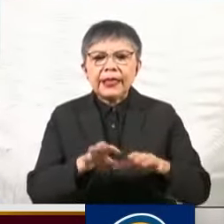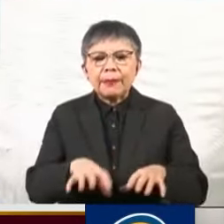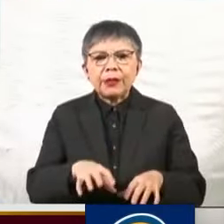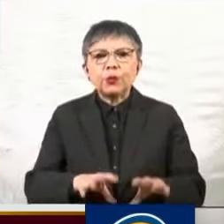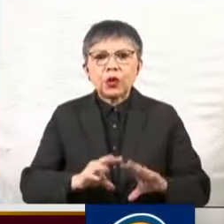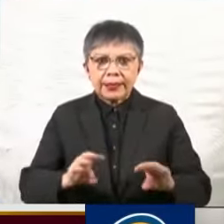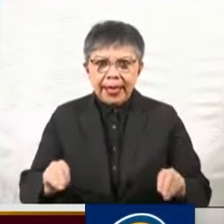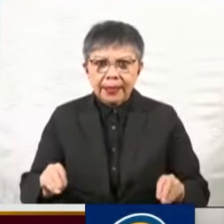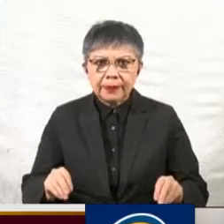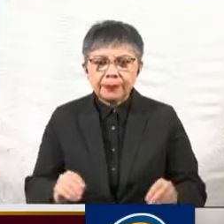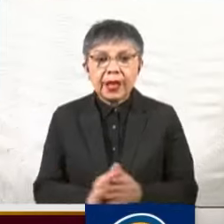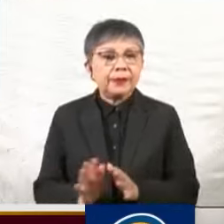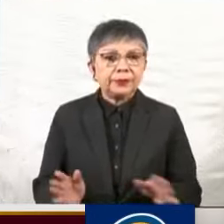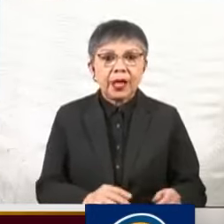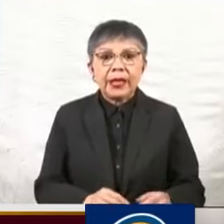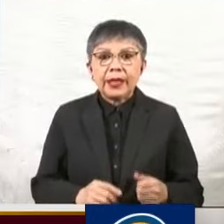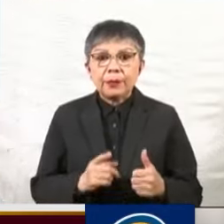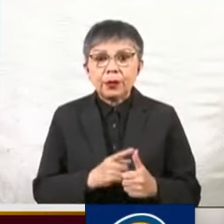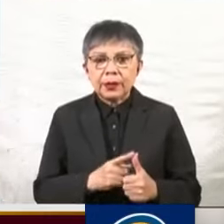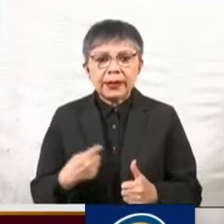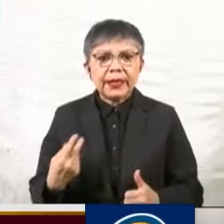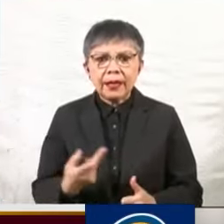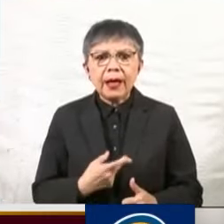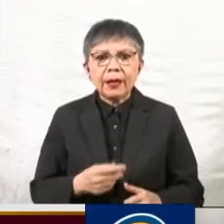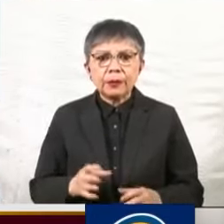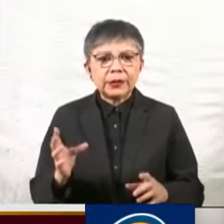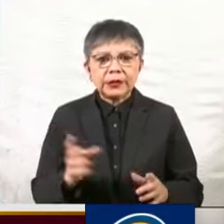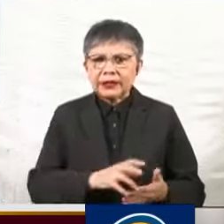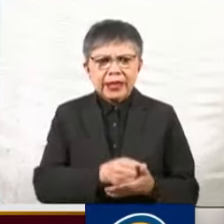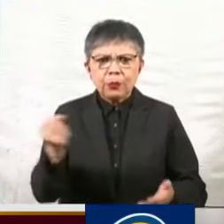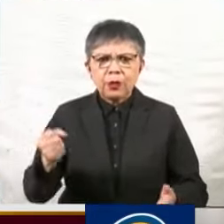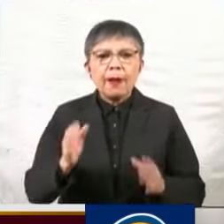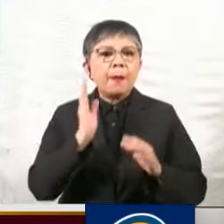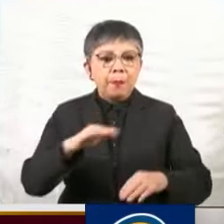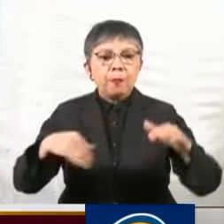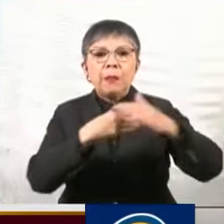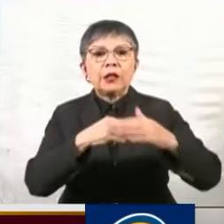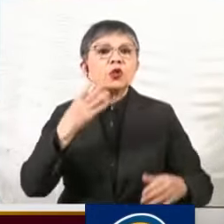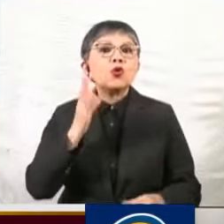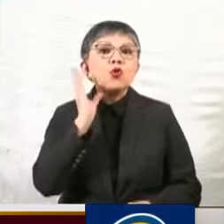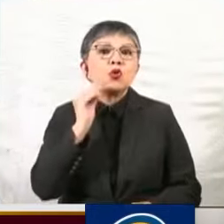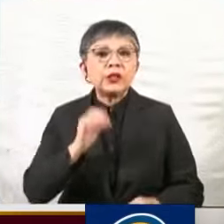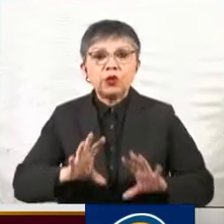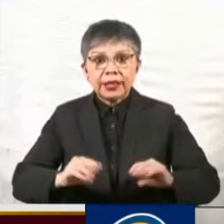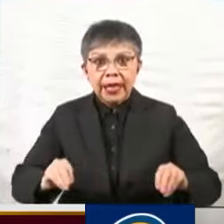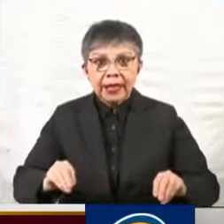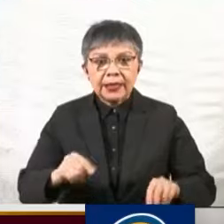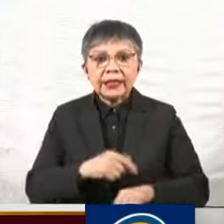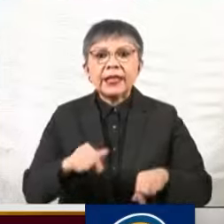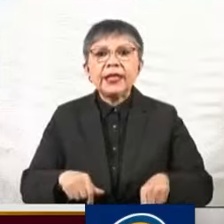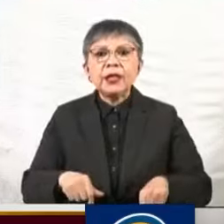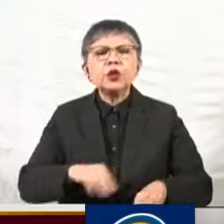ada dan yang yang berikutnya itu adalah kita akan mencabut B usia kerja ya dengan ini